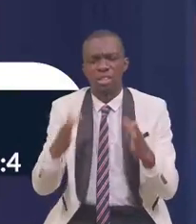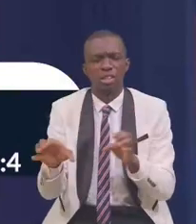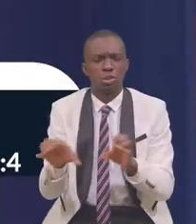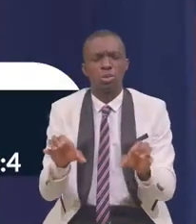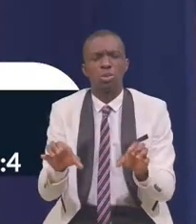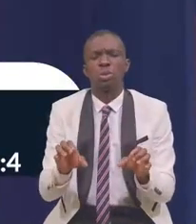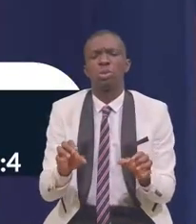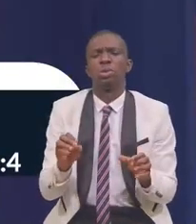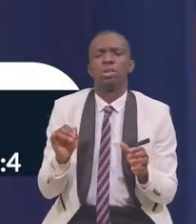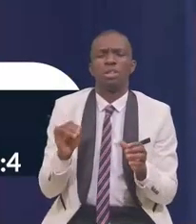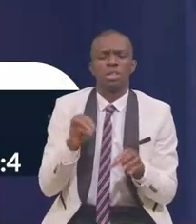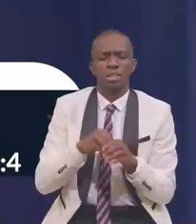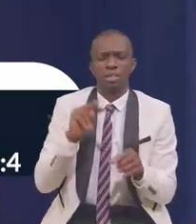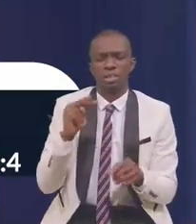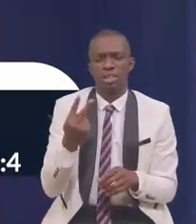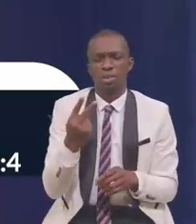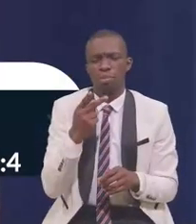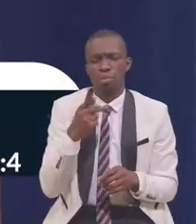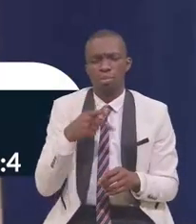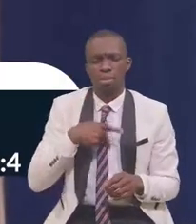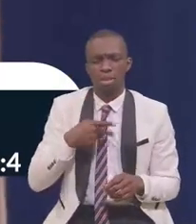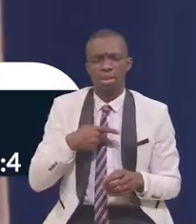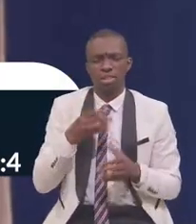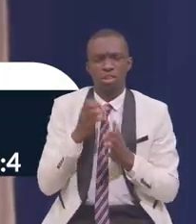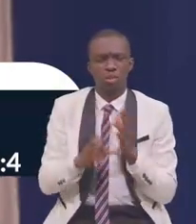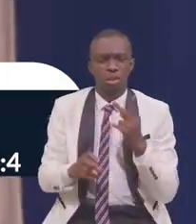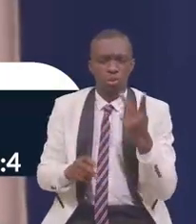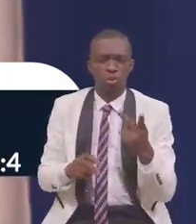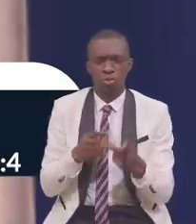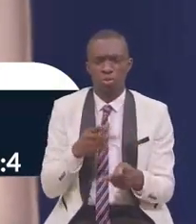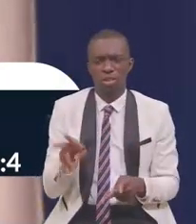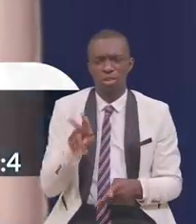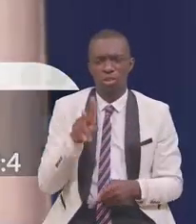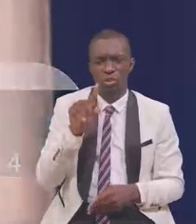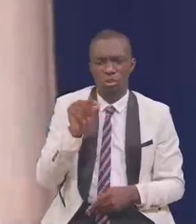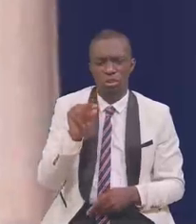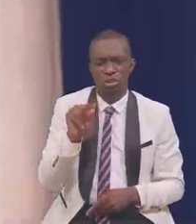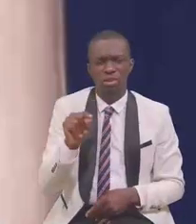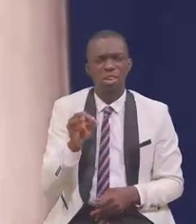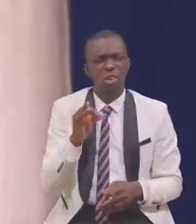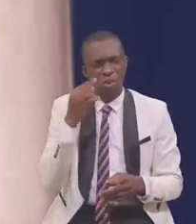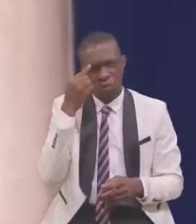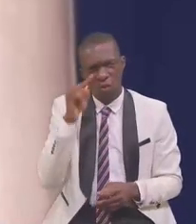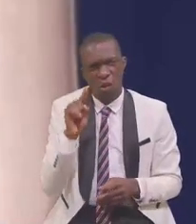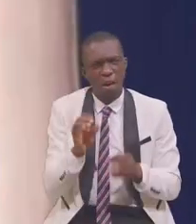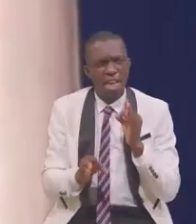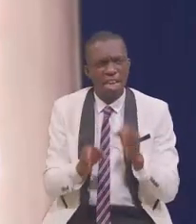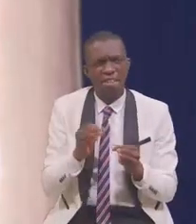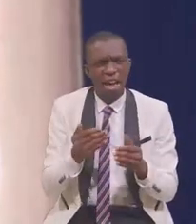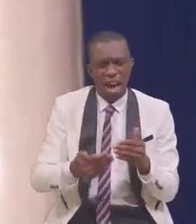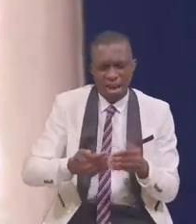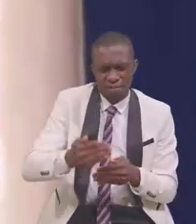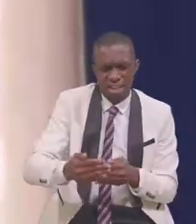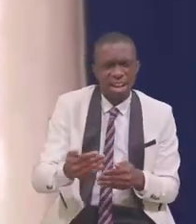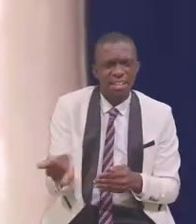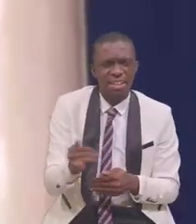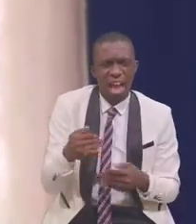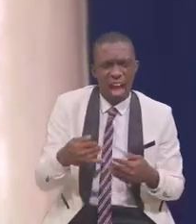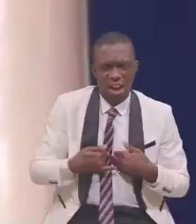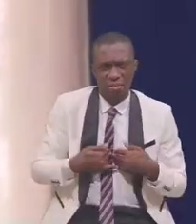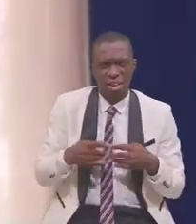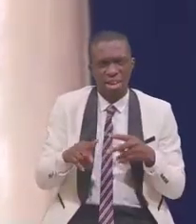2 Pierre, chapitre 2, et le verset 20. En effet, si après s'être retiré